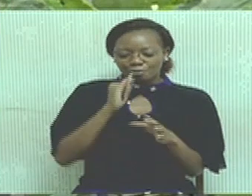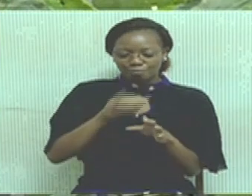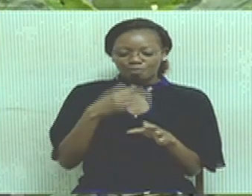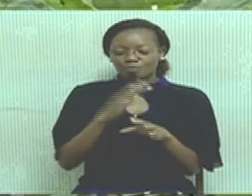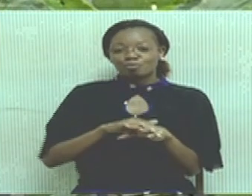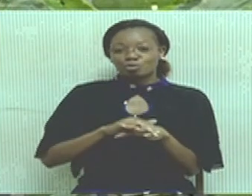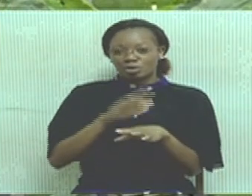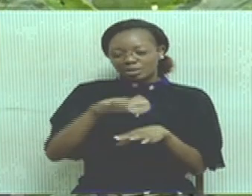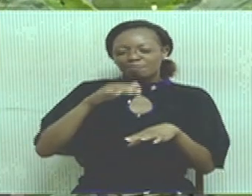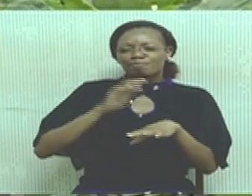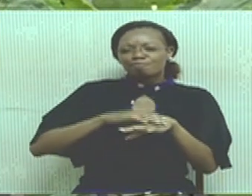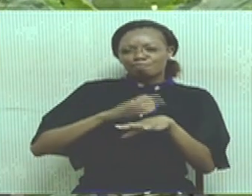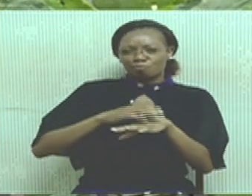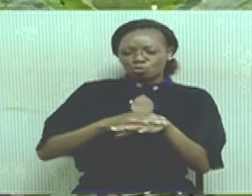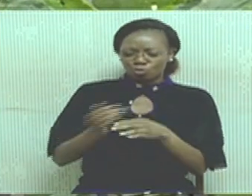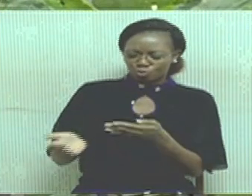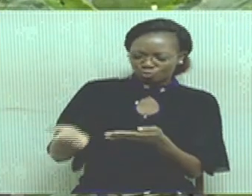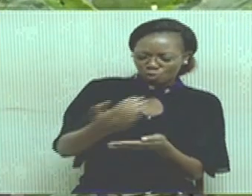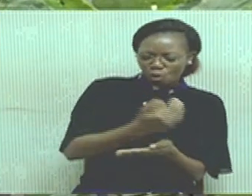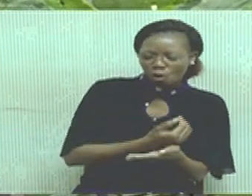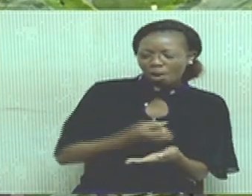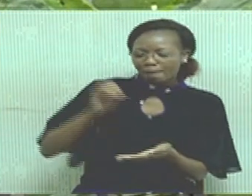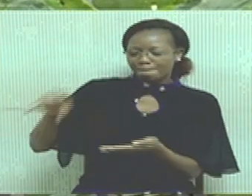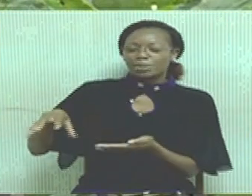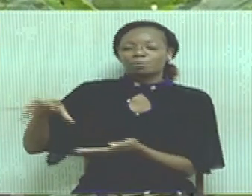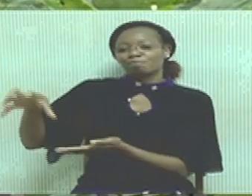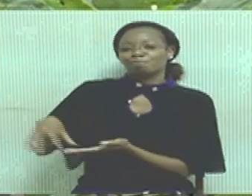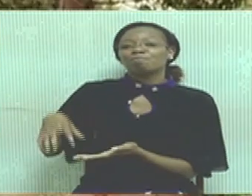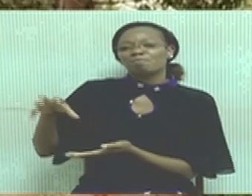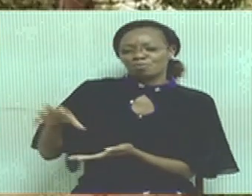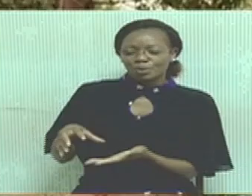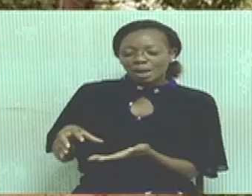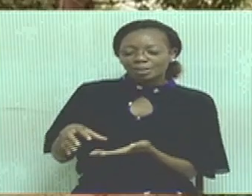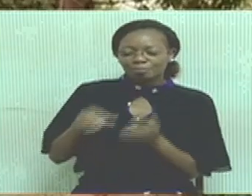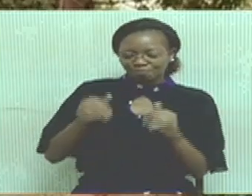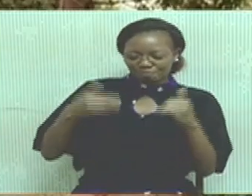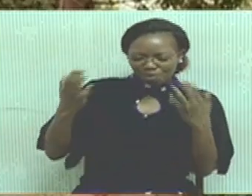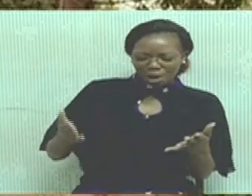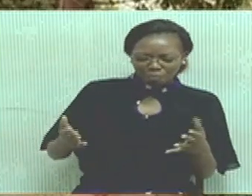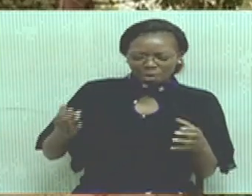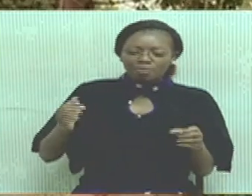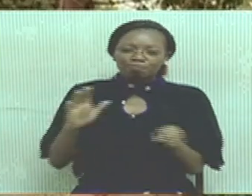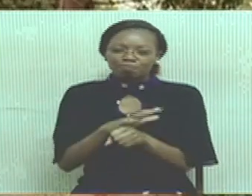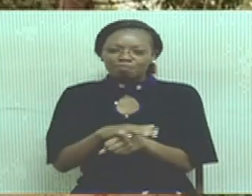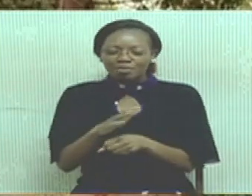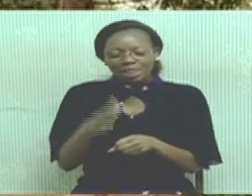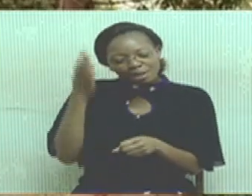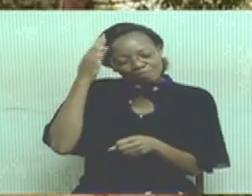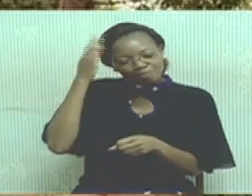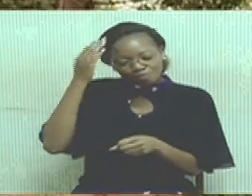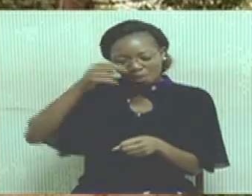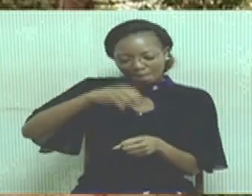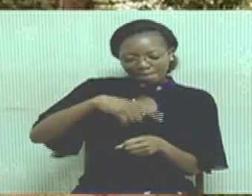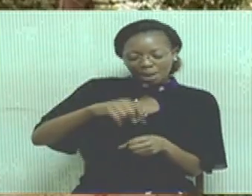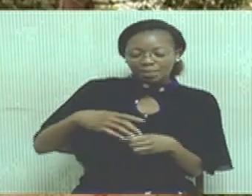yogurt, strawberry juice, hizo vitu zote ziko na soko. Si wakulima wengi walio na uzoefu wa upanzi